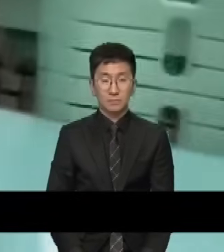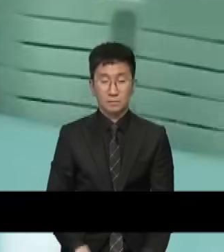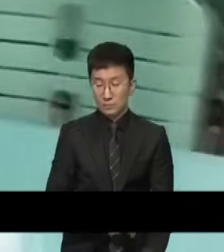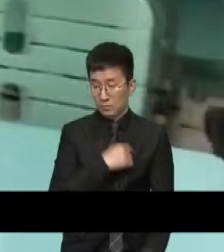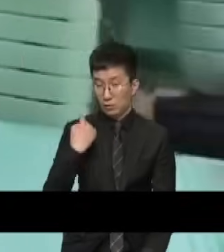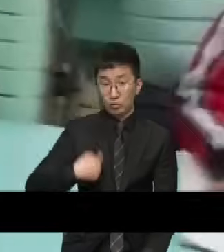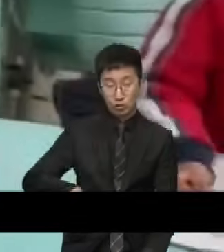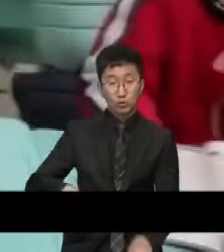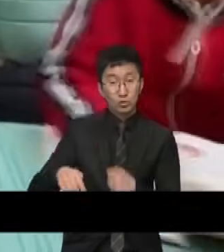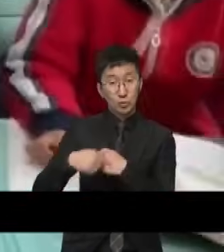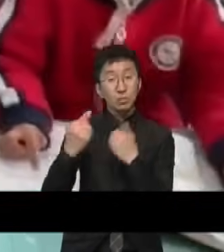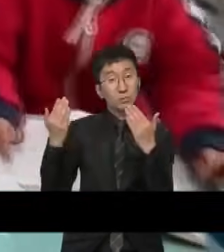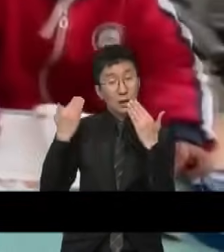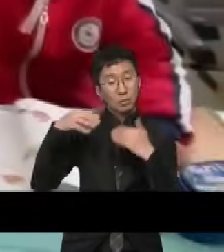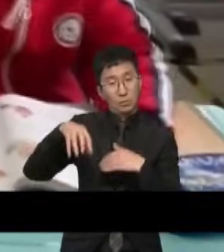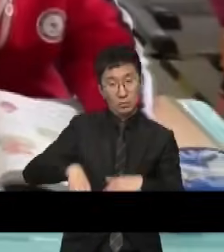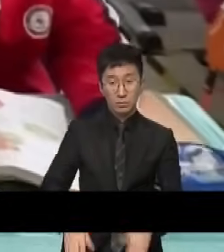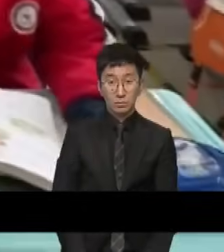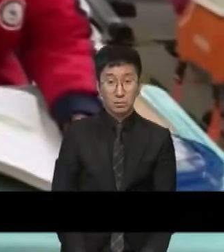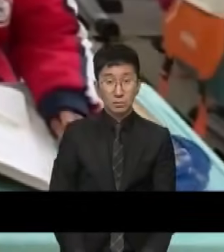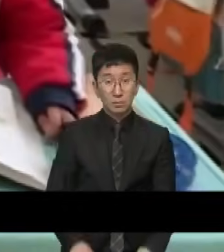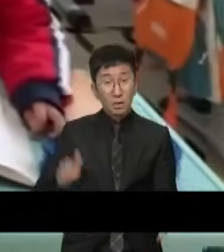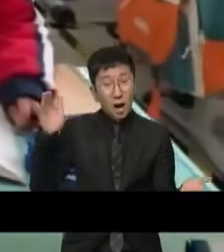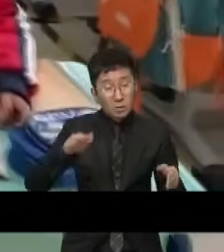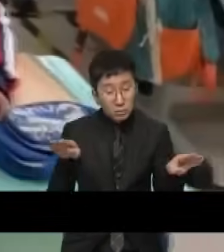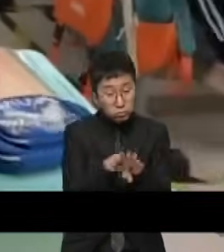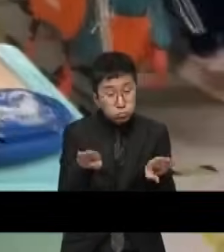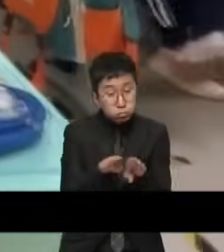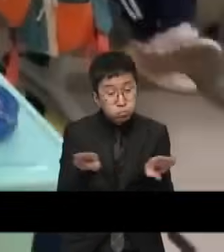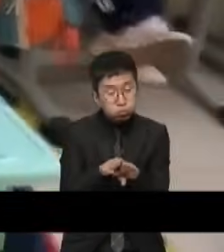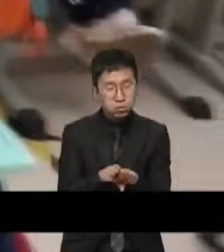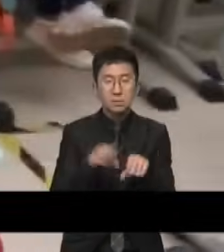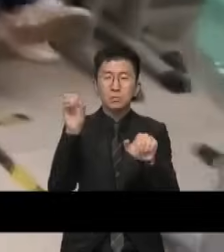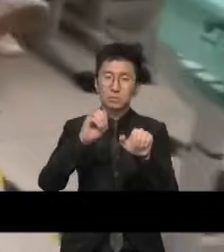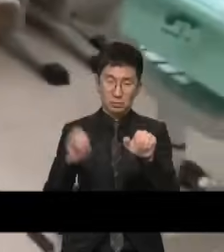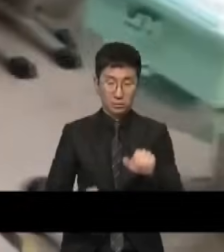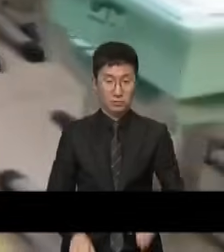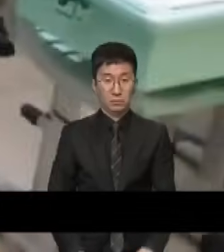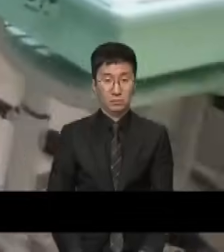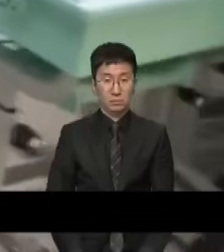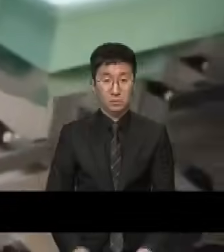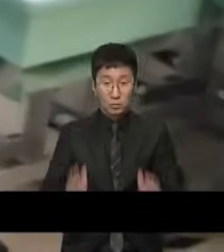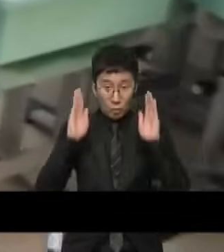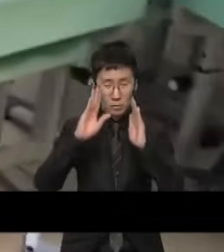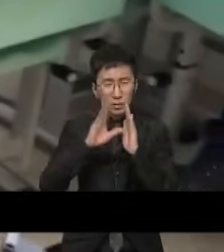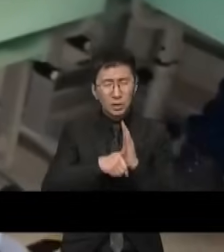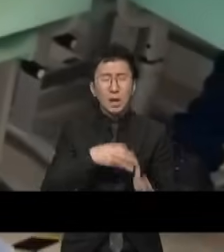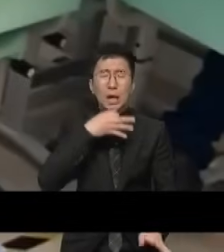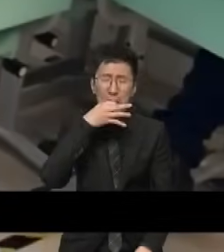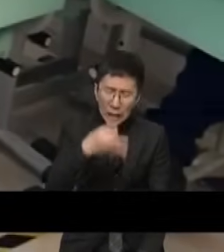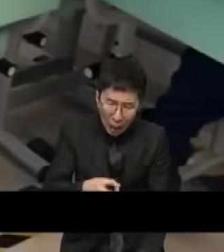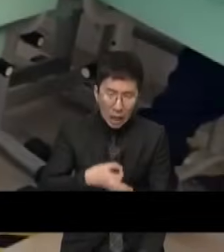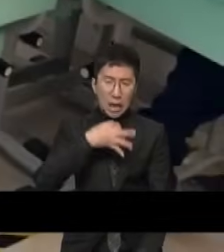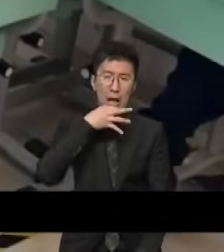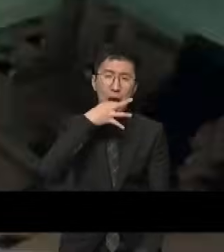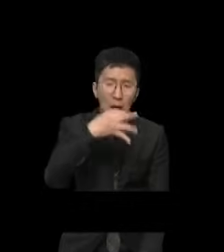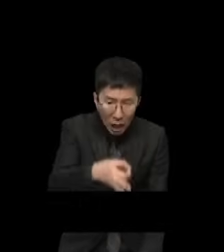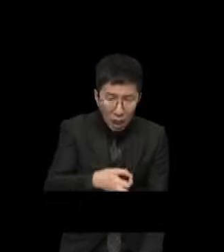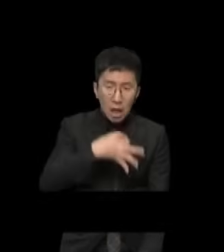중국의 한 초등학교 교실, 학생 절반이 결석한 가운데 수업 중 기침 소리가 끊이지